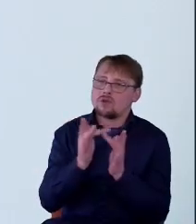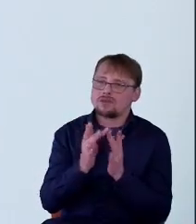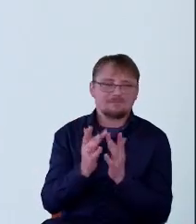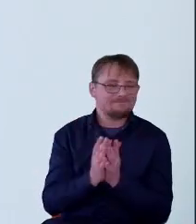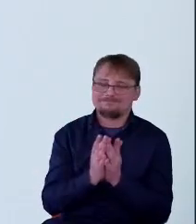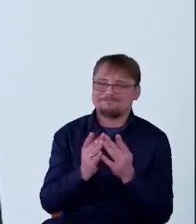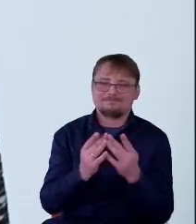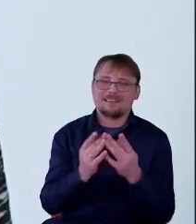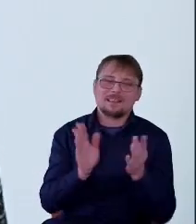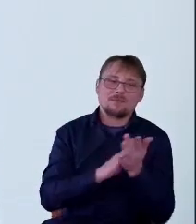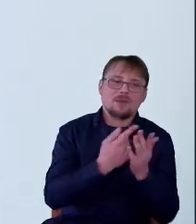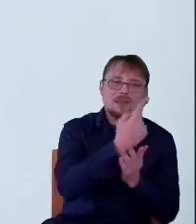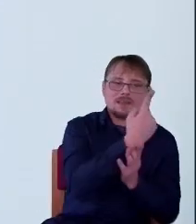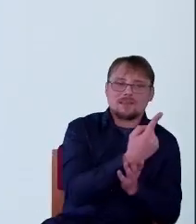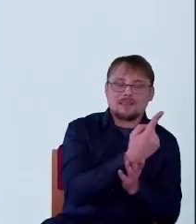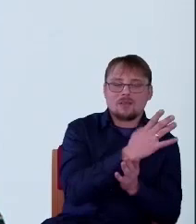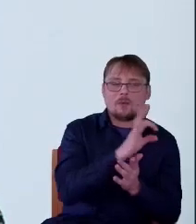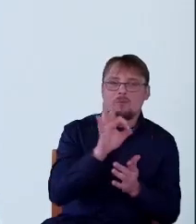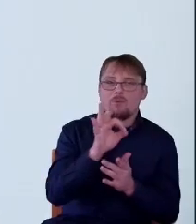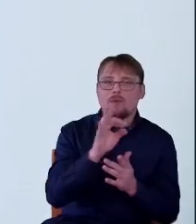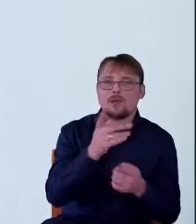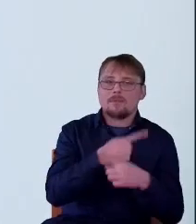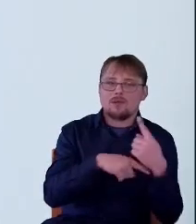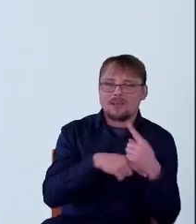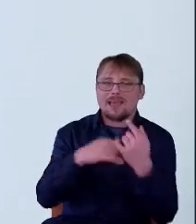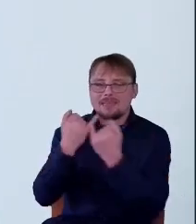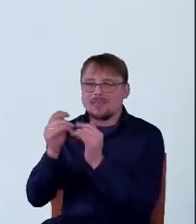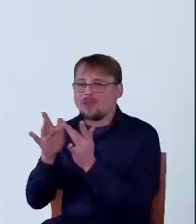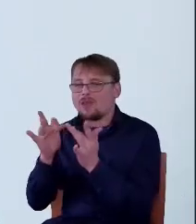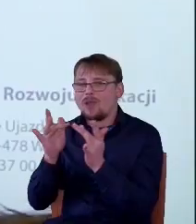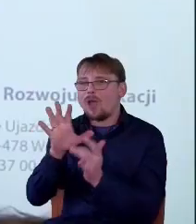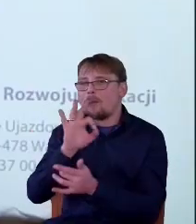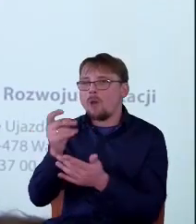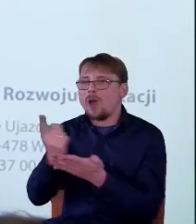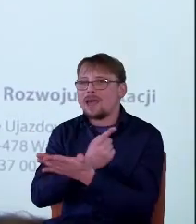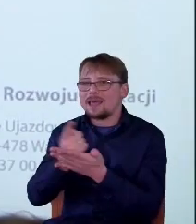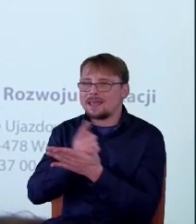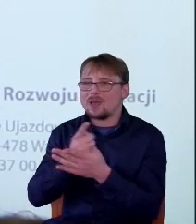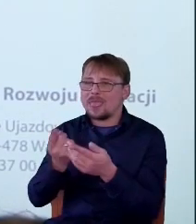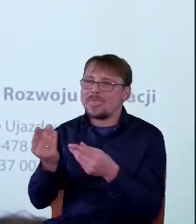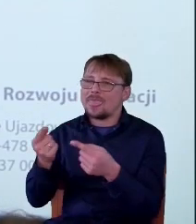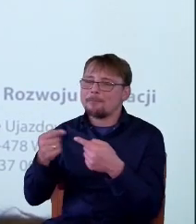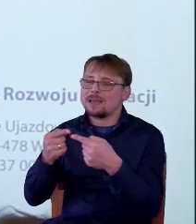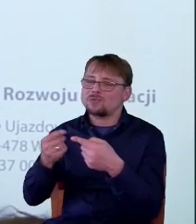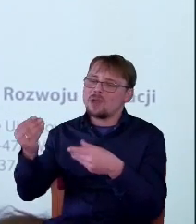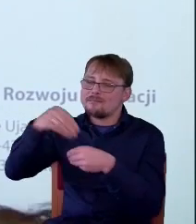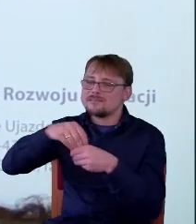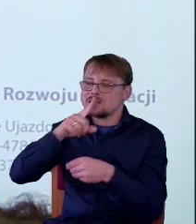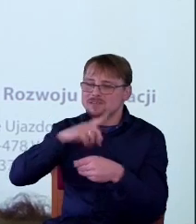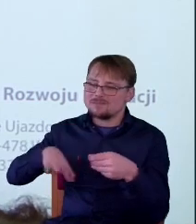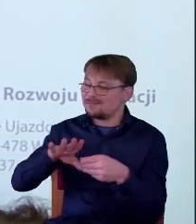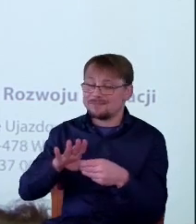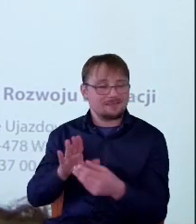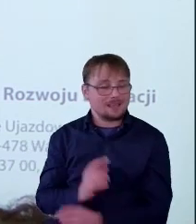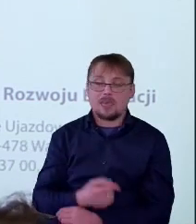Na przykład jedno wydane z uwagi na niepełnosprawność, inne wydane z uwagi na zagrożenie niedostosowaniem społecznym. Dziecko jest jedno, ma jedno orzeczenie,